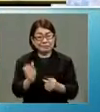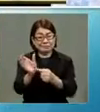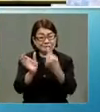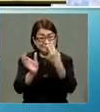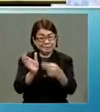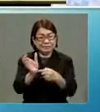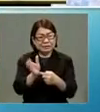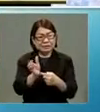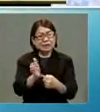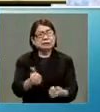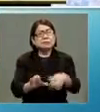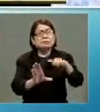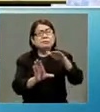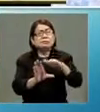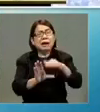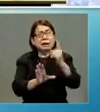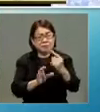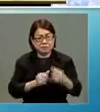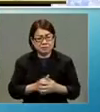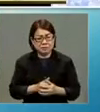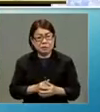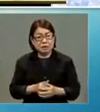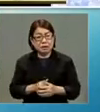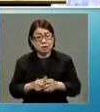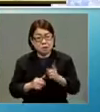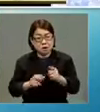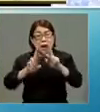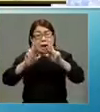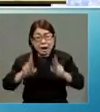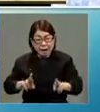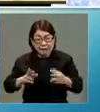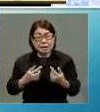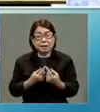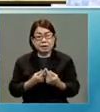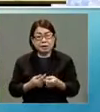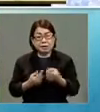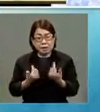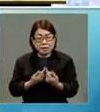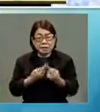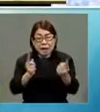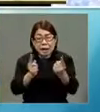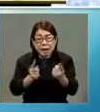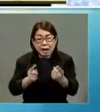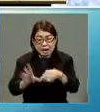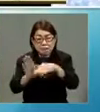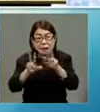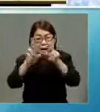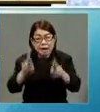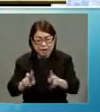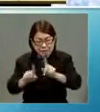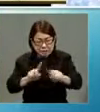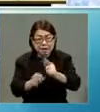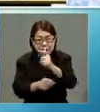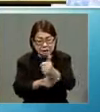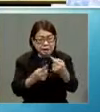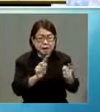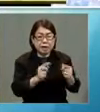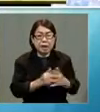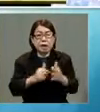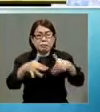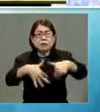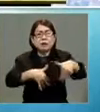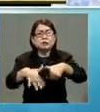ไปลงทะเบียนนะครับโดยเฉพาะผู้ที่เป็นประกอบกิจการส่วนเจ้าหน้าที่ไม่ใช่ฮะหมายถึงทางผู้ใช้บ